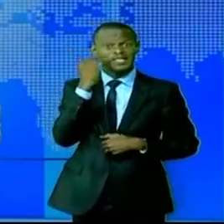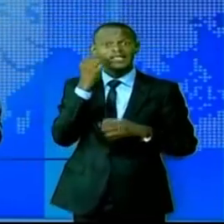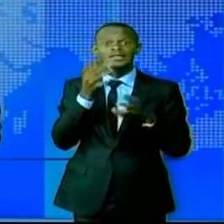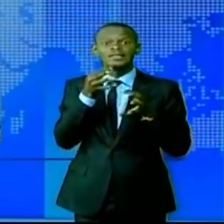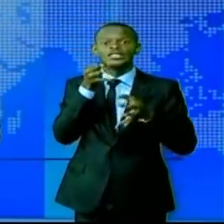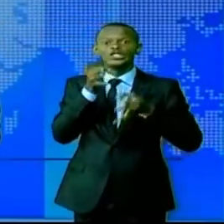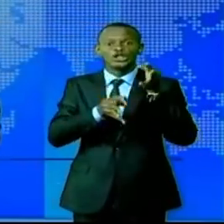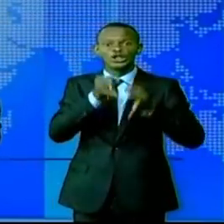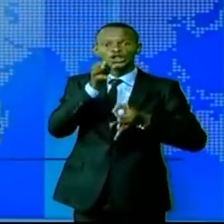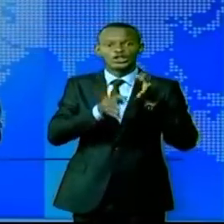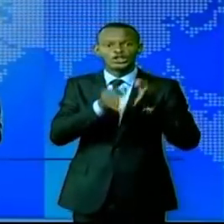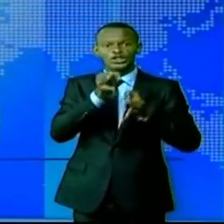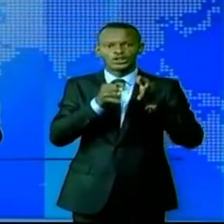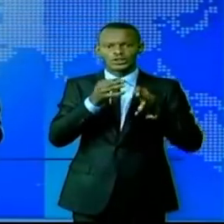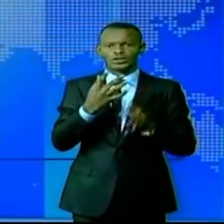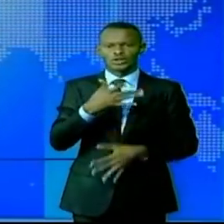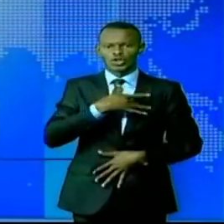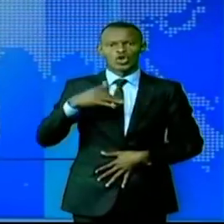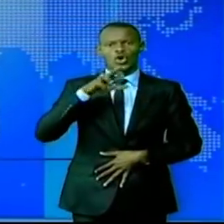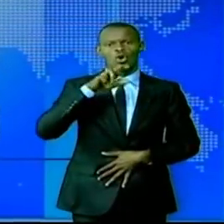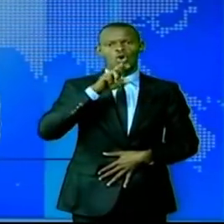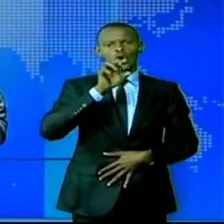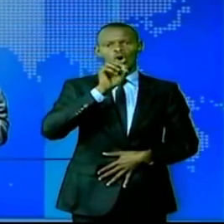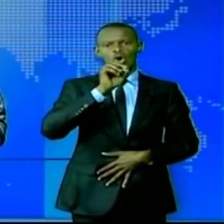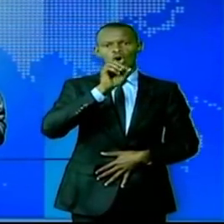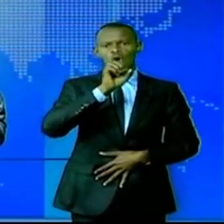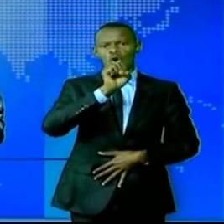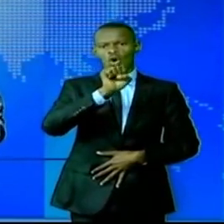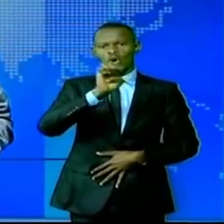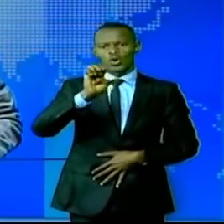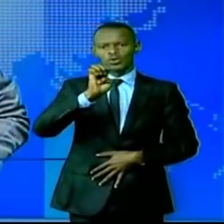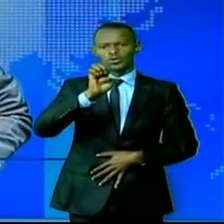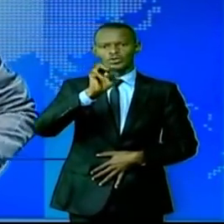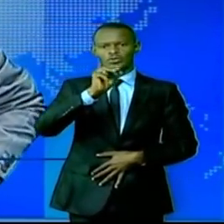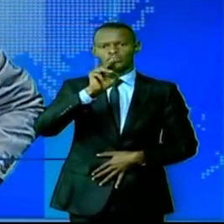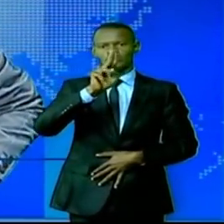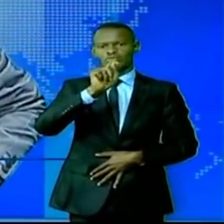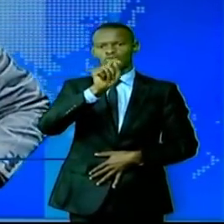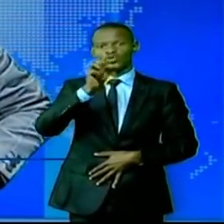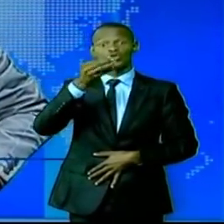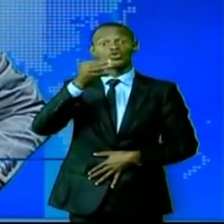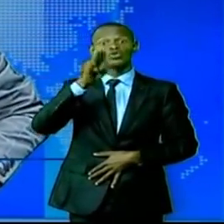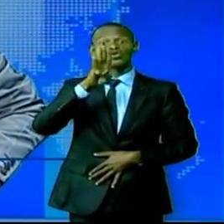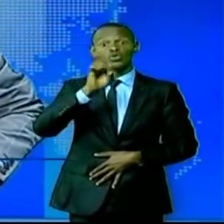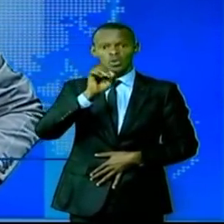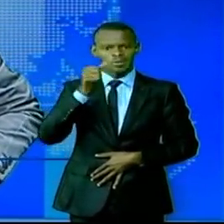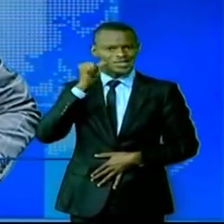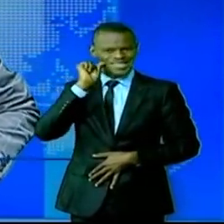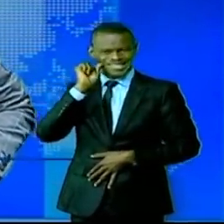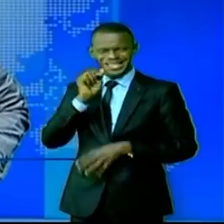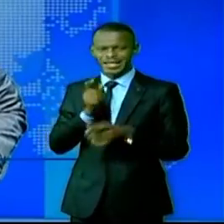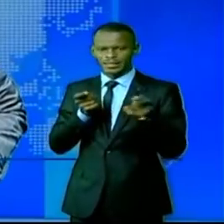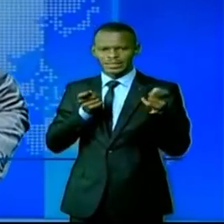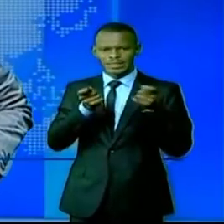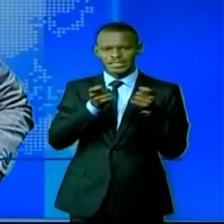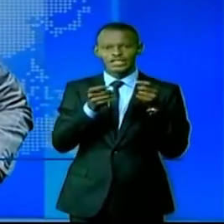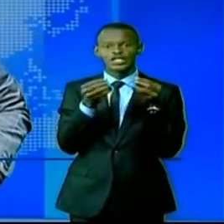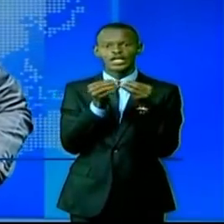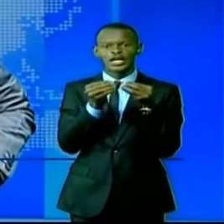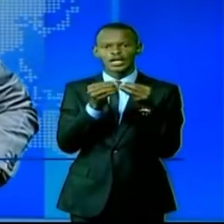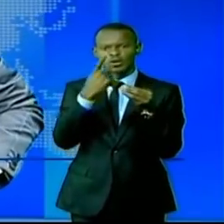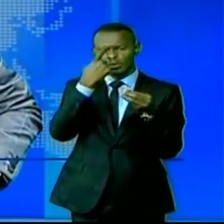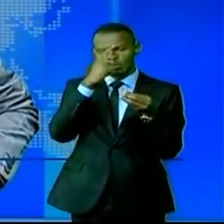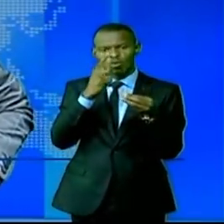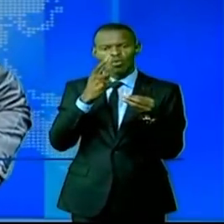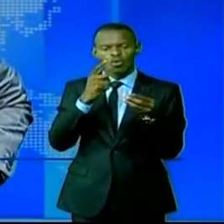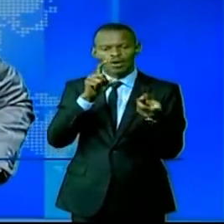a présidé hier la réunion du comité pilotage du projet d'appui à la réforme de la justice et des projets de